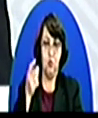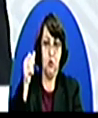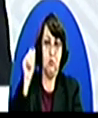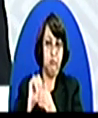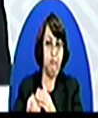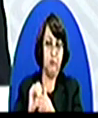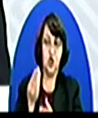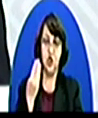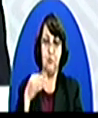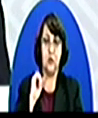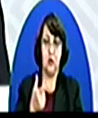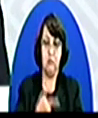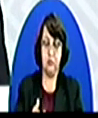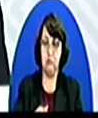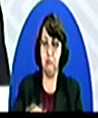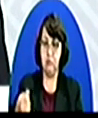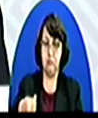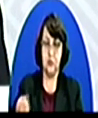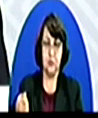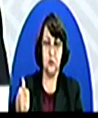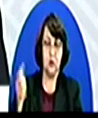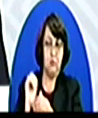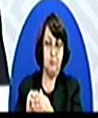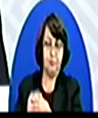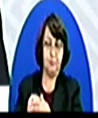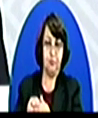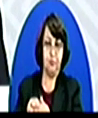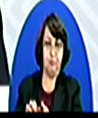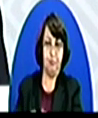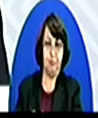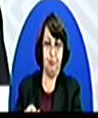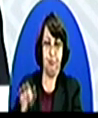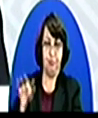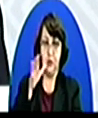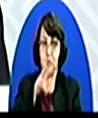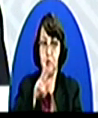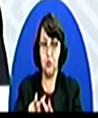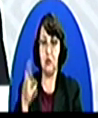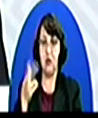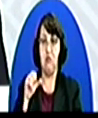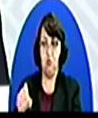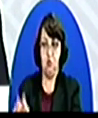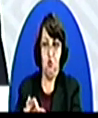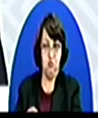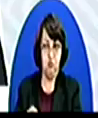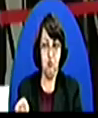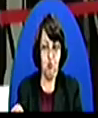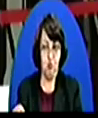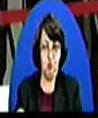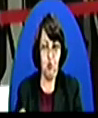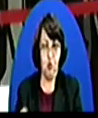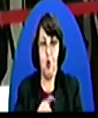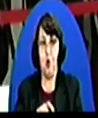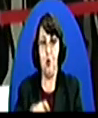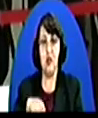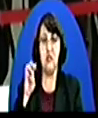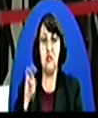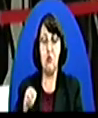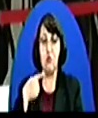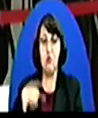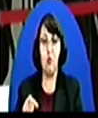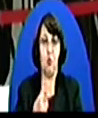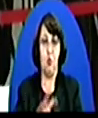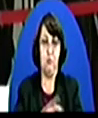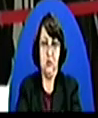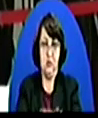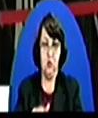одоо хуримтлалтаа болно гэдэг ингээд ажиллаж байгаа шүү дээ. Одоо насан туршийн даатгалд хамрагдж байгаа байгууллагууд. Гэтэл эн чинь бол өөрөө хувийн тэтгэврийн хууль гэсэн юм бидаас